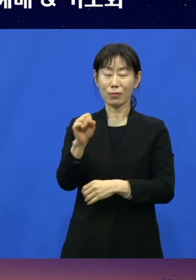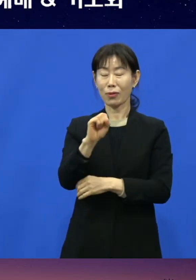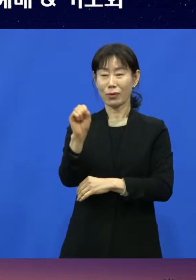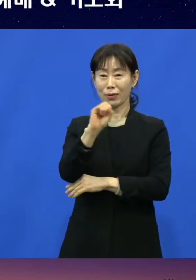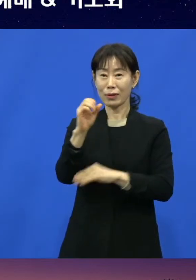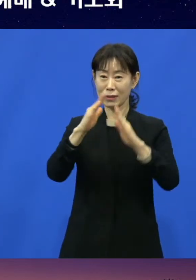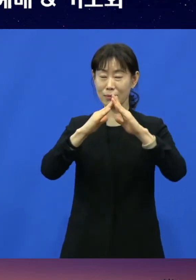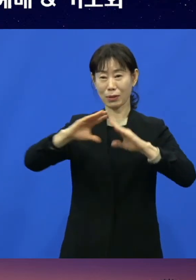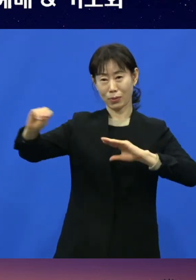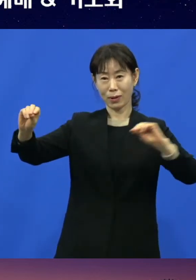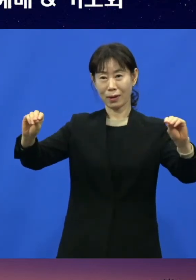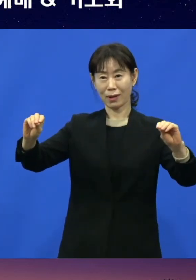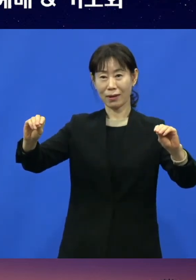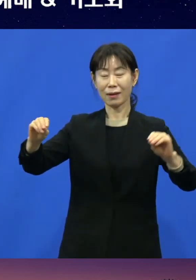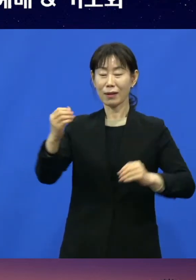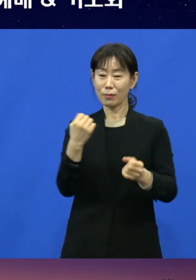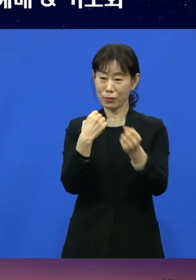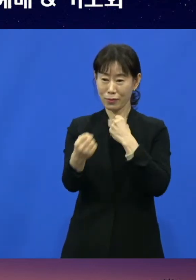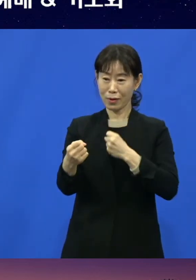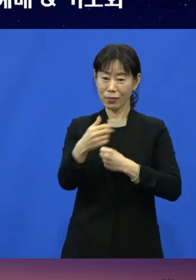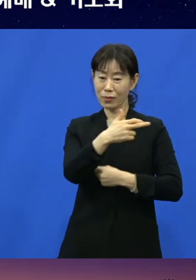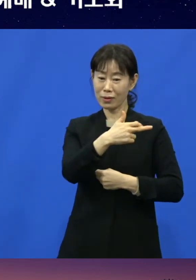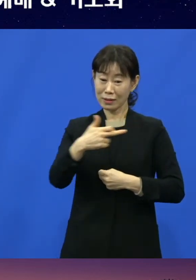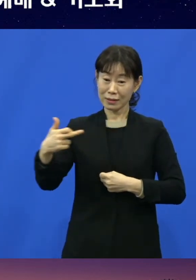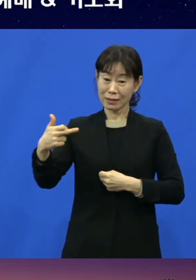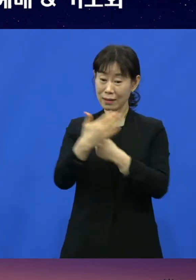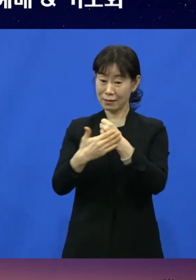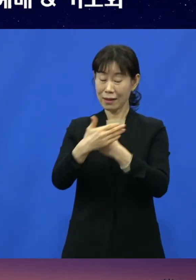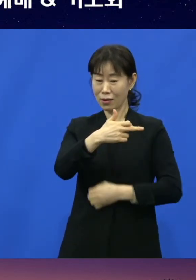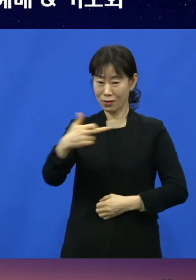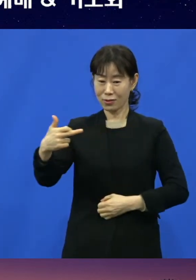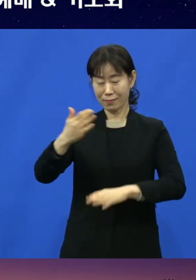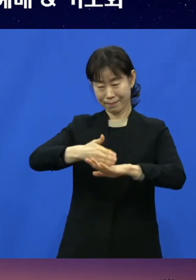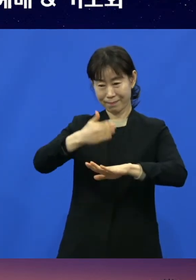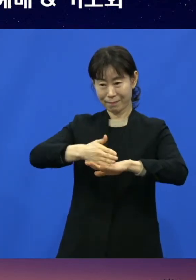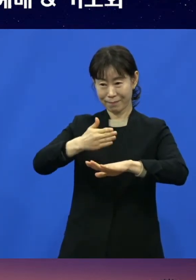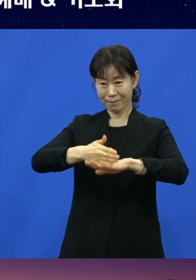하시는데 감사합니다. 자, 오늘 또